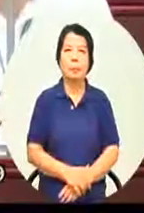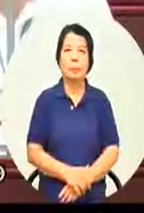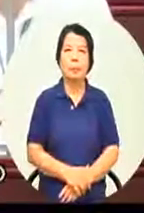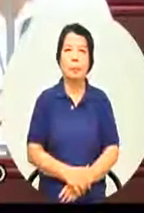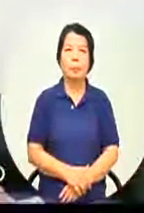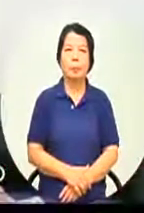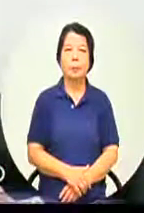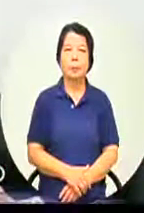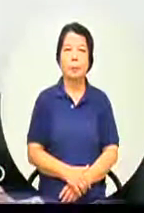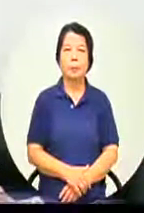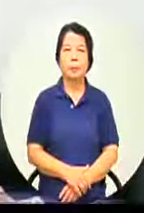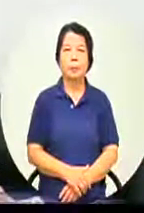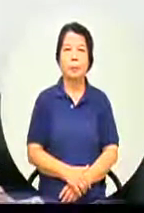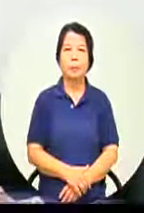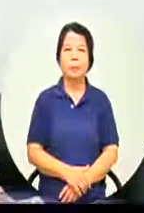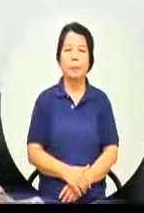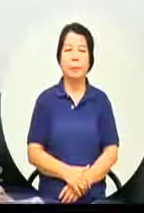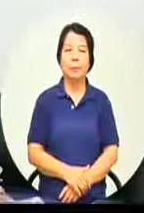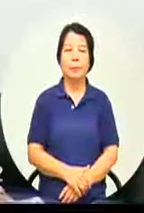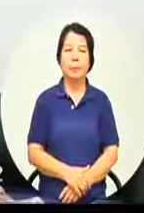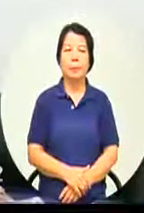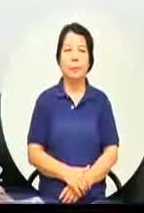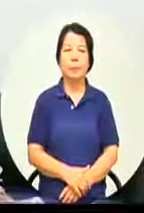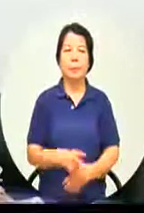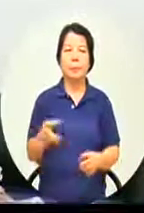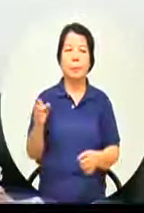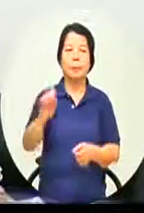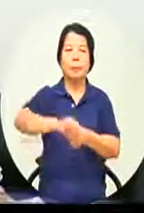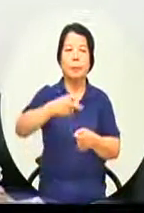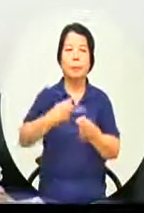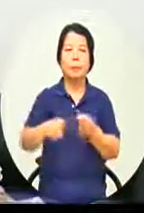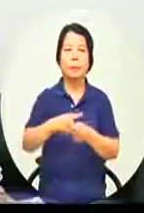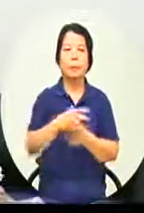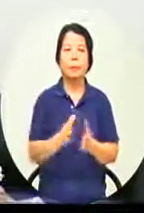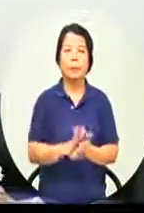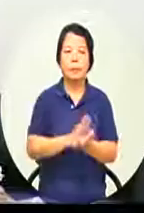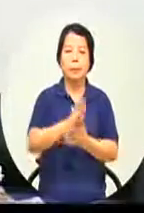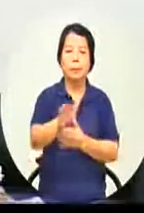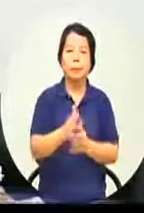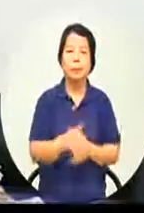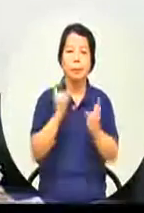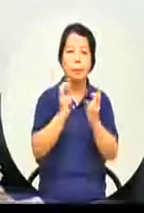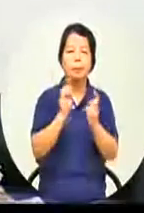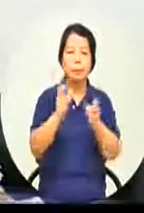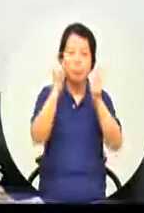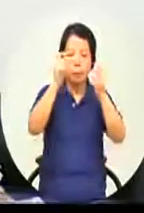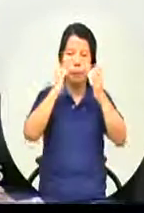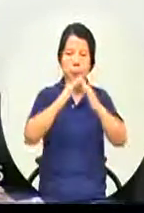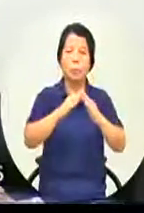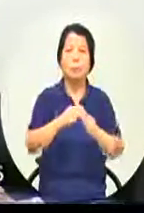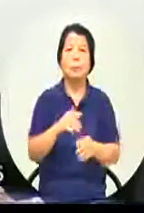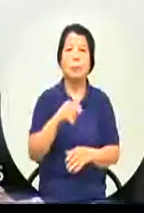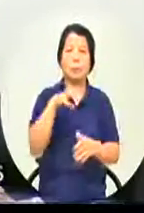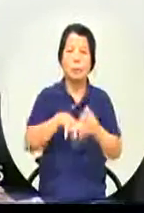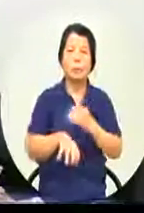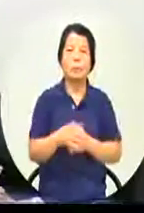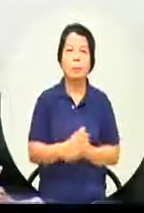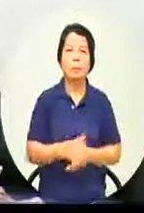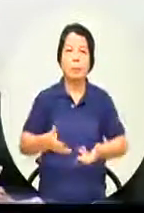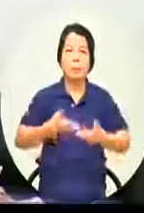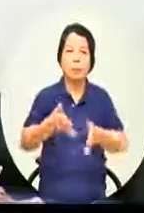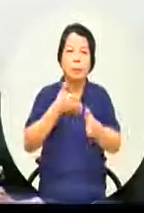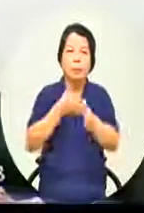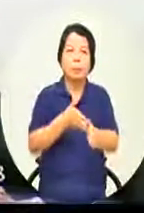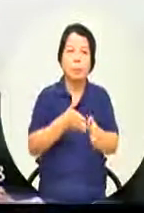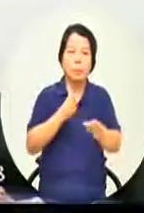好，再给我们。 那另外我也想提醒 局长的部分，就是说未来其实在高雄市原本的市区里面，除了轻轨捷运经过